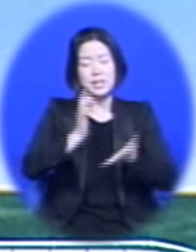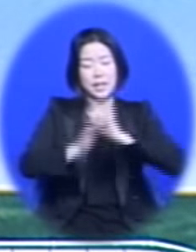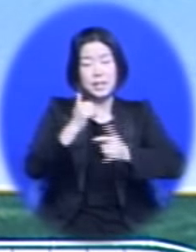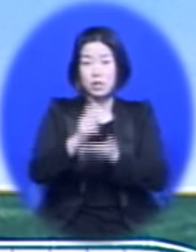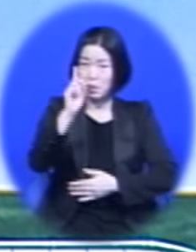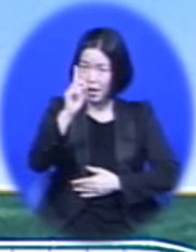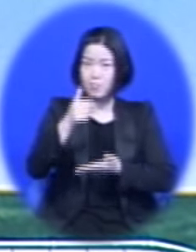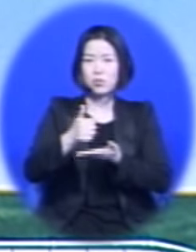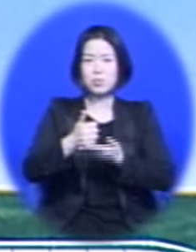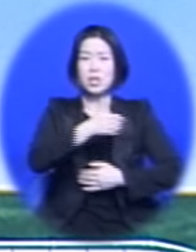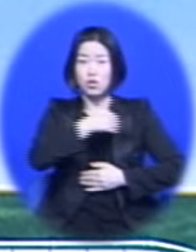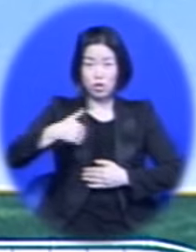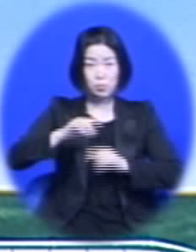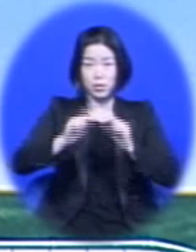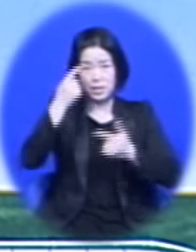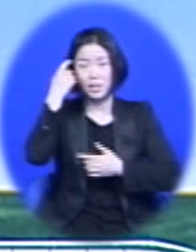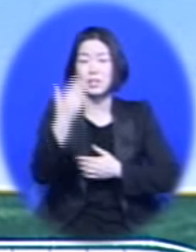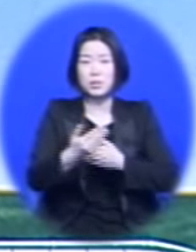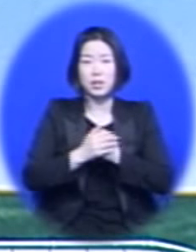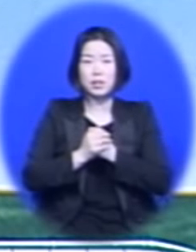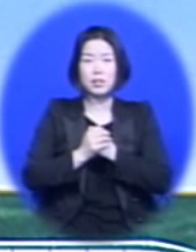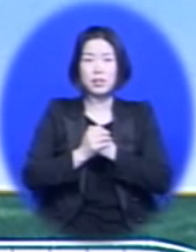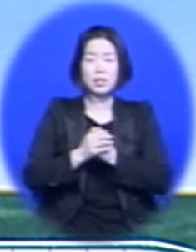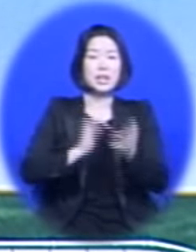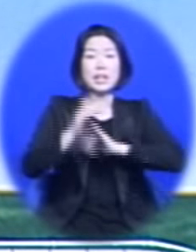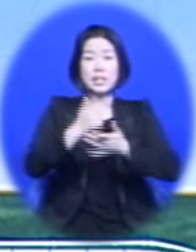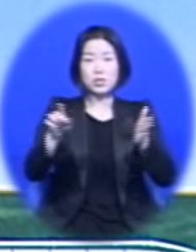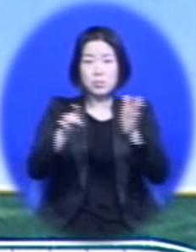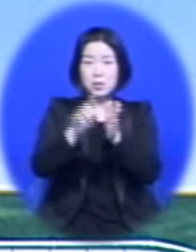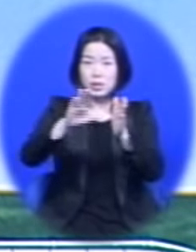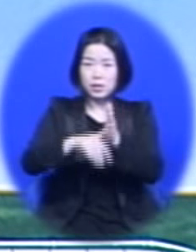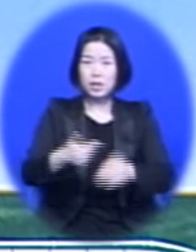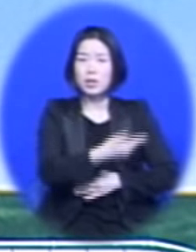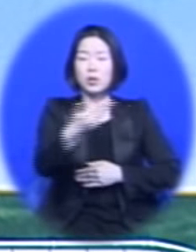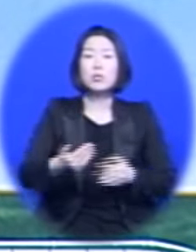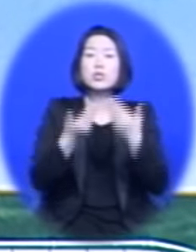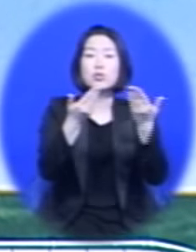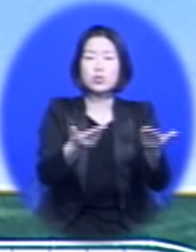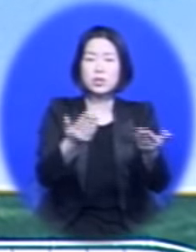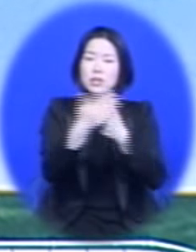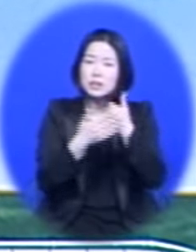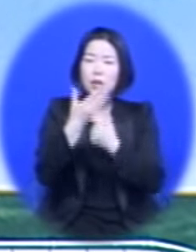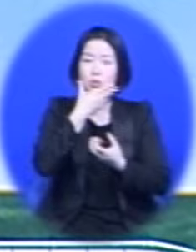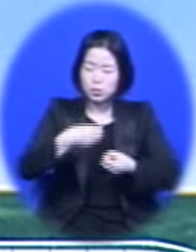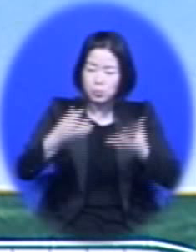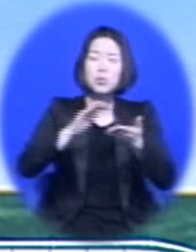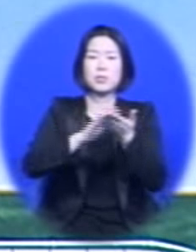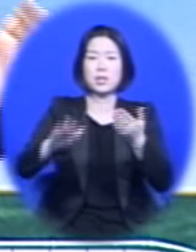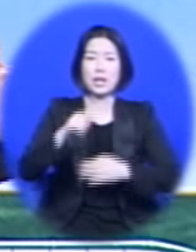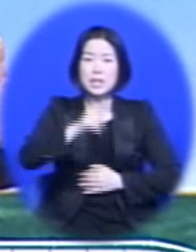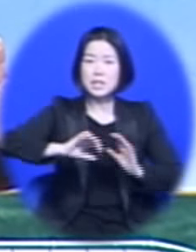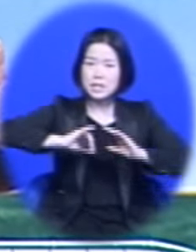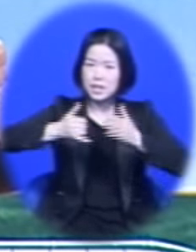한 분이면 이제 충분하잖아요. 예수 믿을 때 여러분에게 주어지는 은혜요 축복입니다. 이